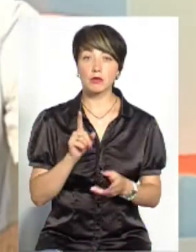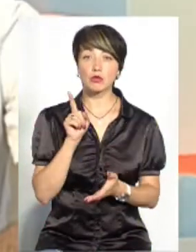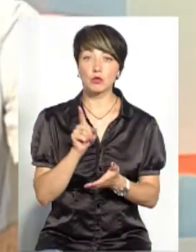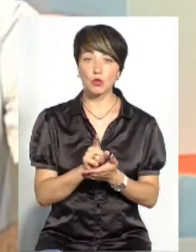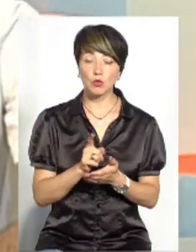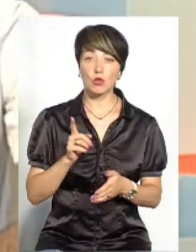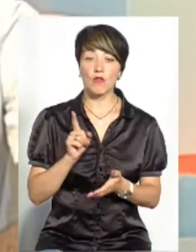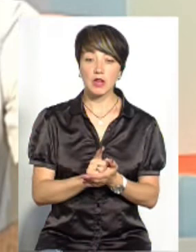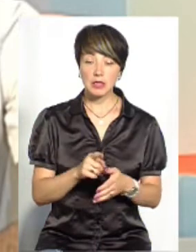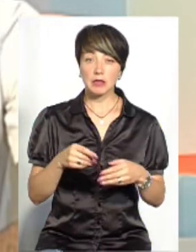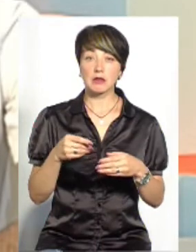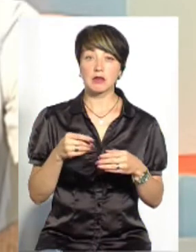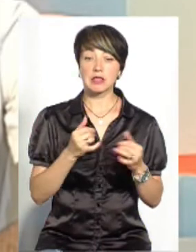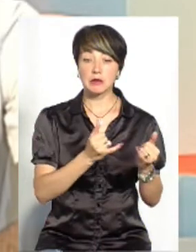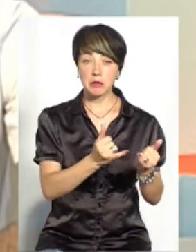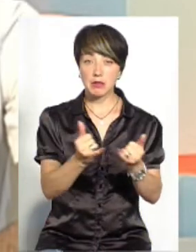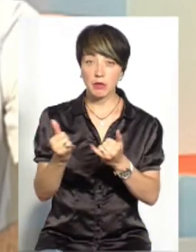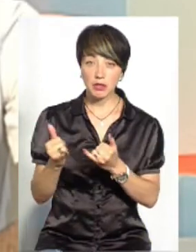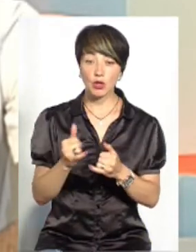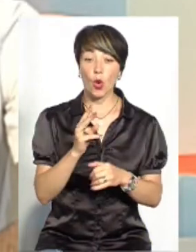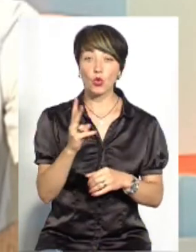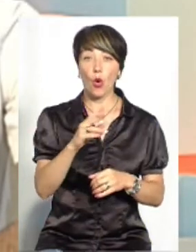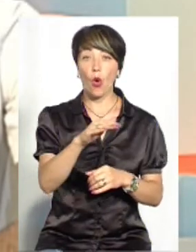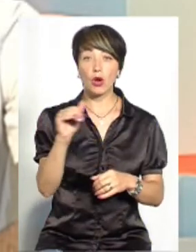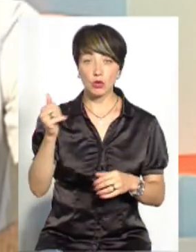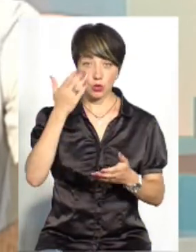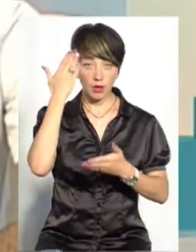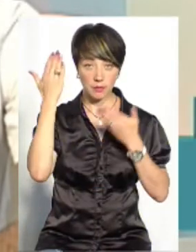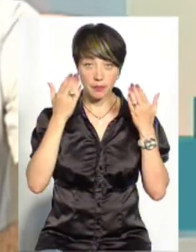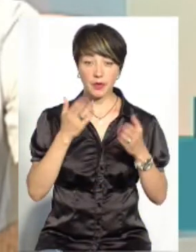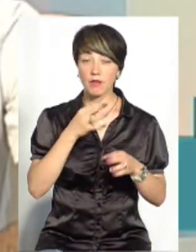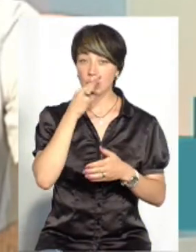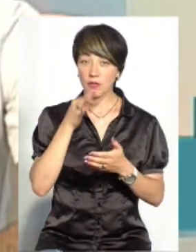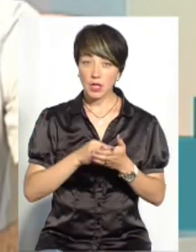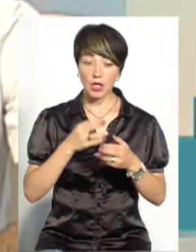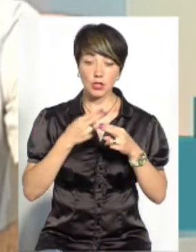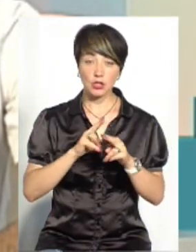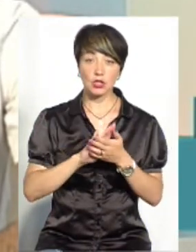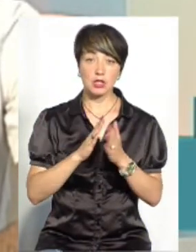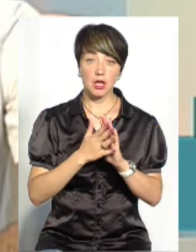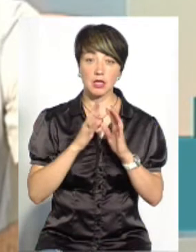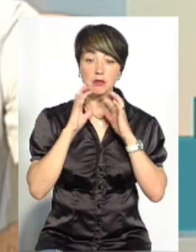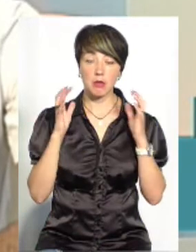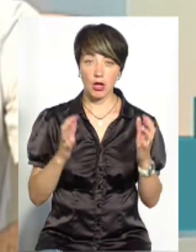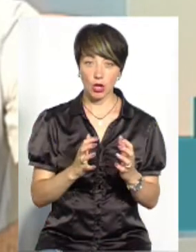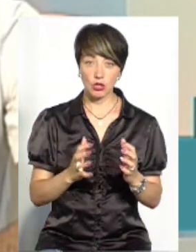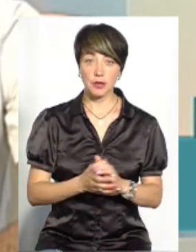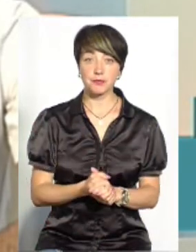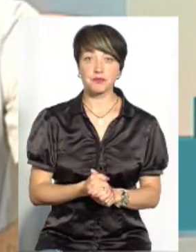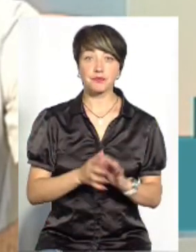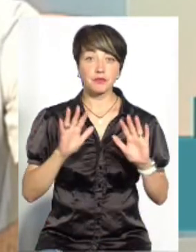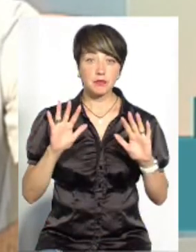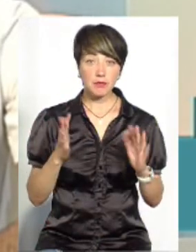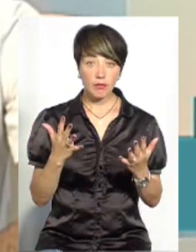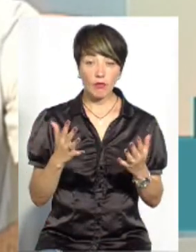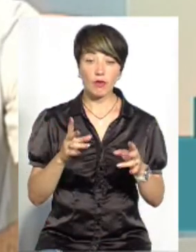орендар. Тобто людина повністю відповідає за їхній технічний стан і збереження. Тобто і в